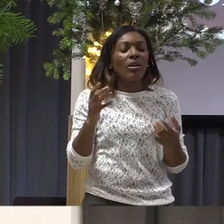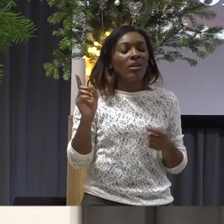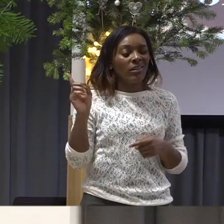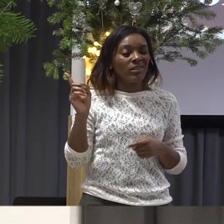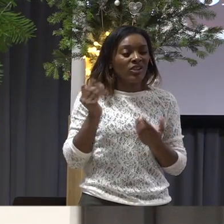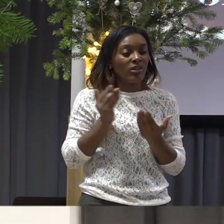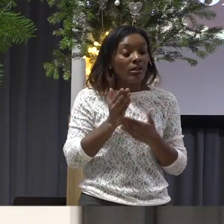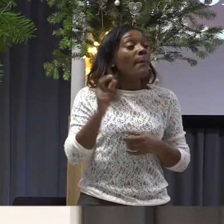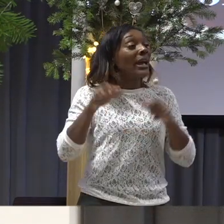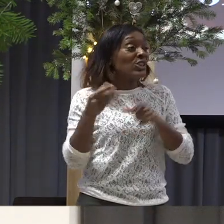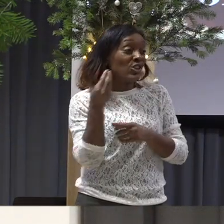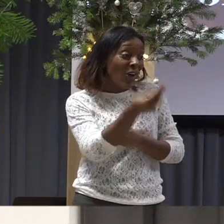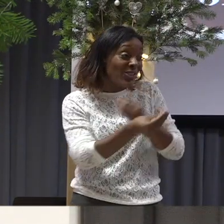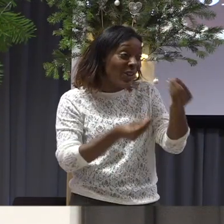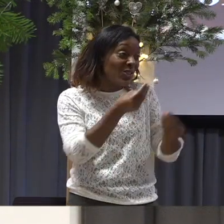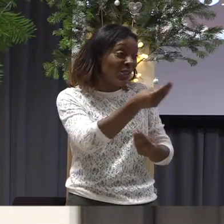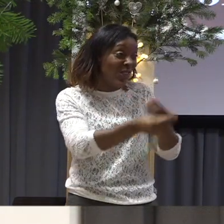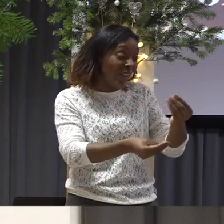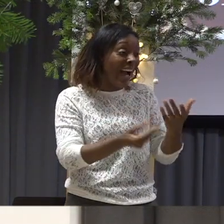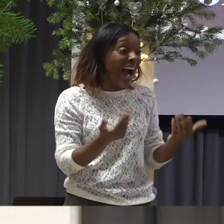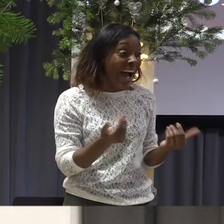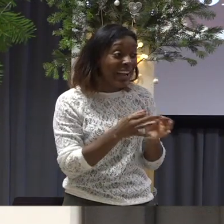récompensés d'ingratitude. »